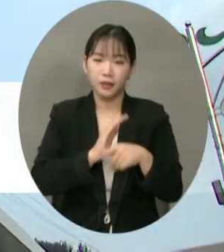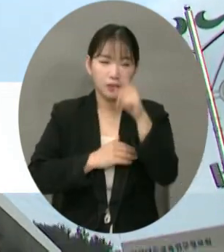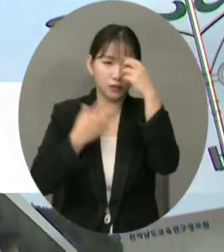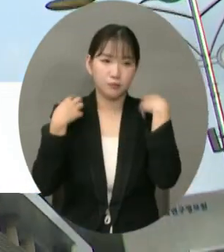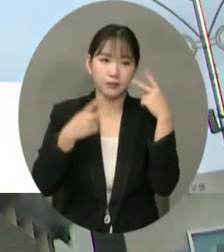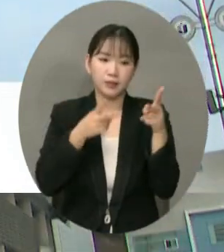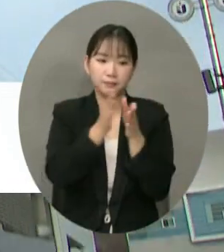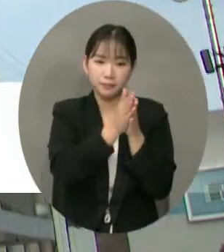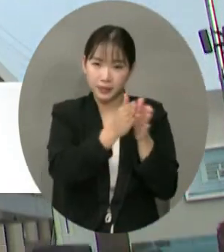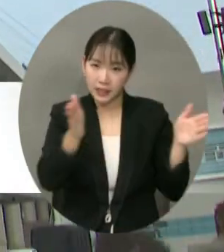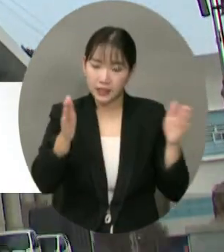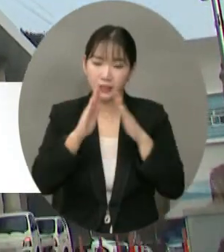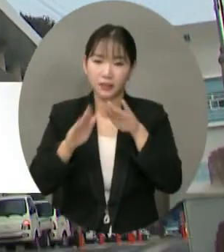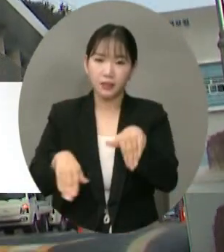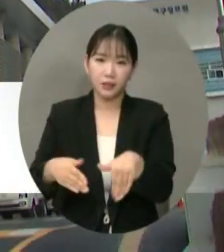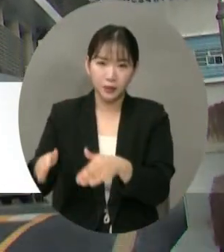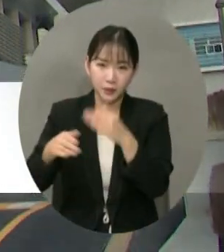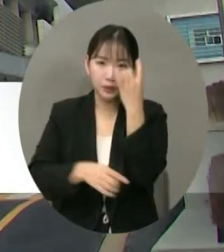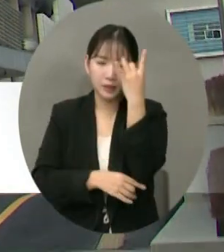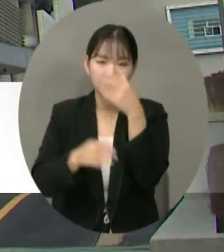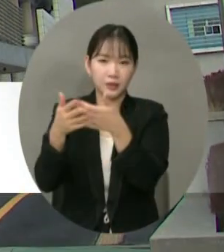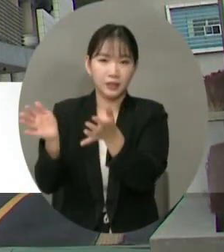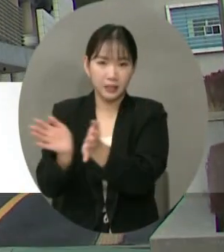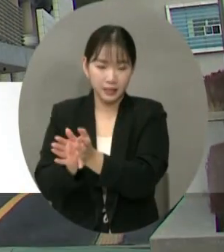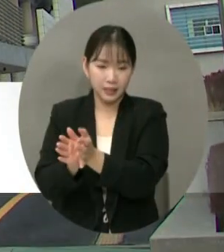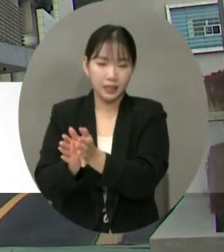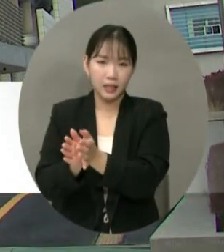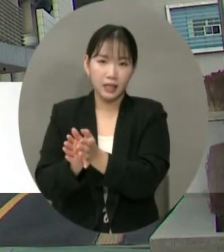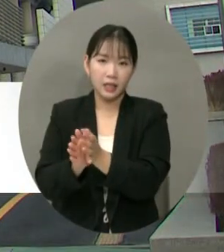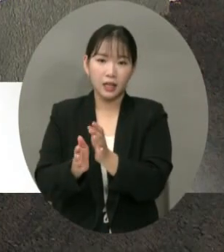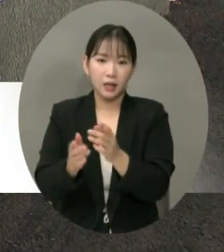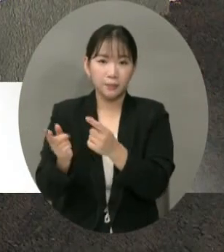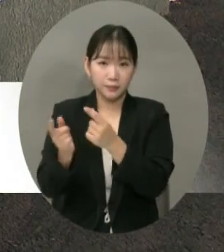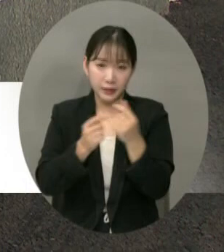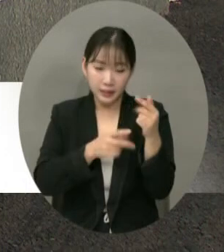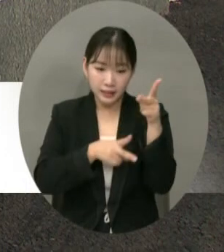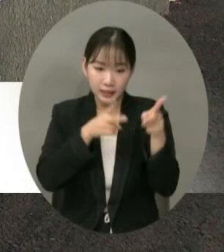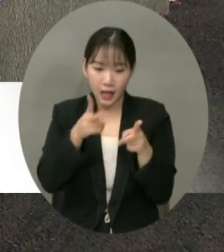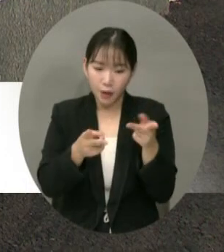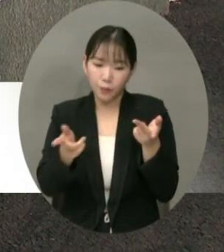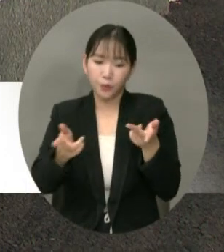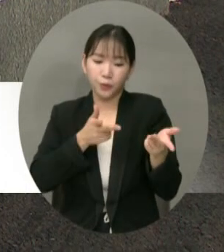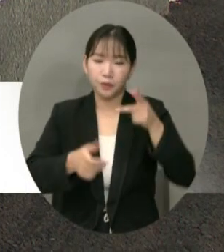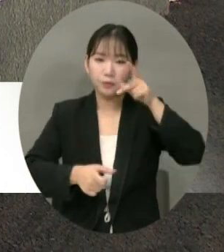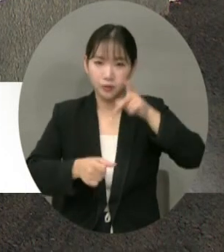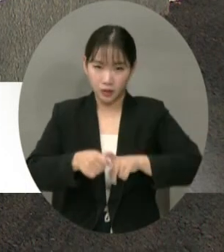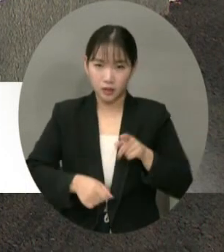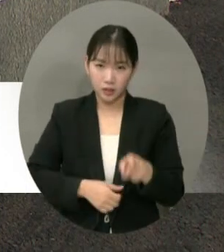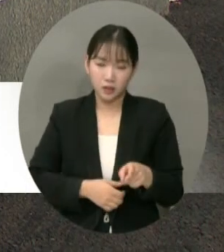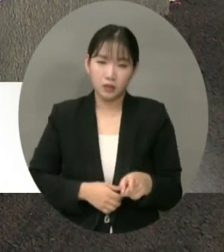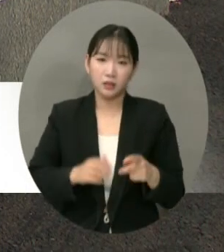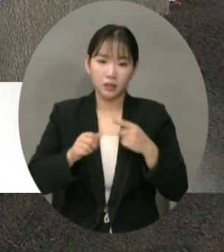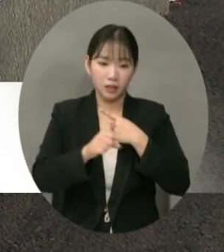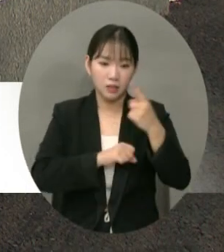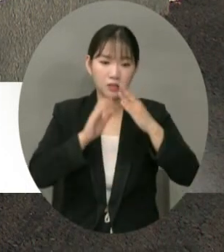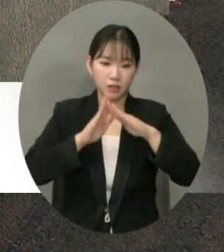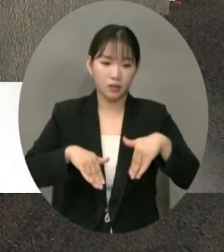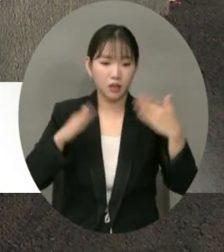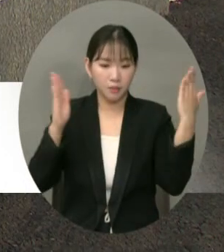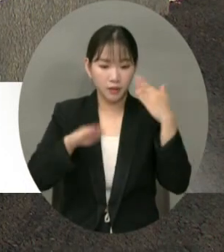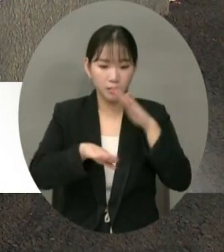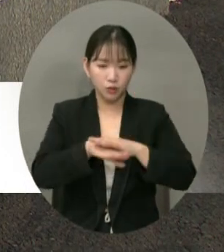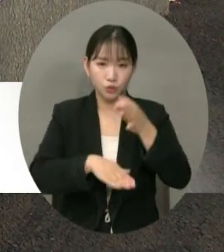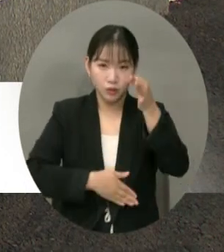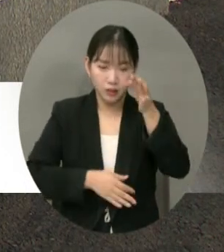사업 도입 또는 전남도 기초 단체간 유사 사업 통합 조정을 조건으로 내년도 전남 학생 교육 수당